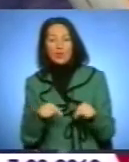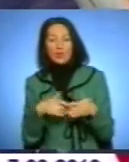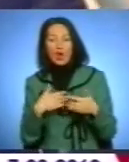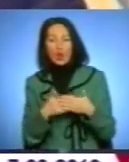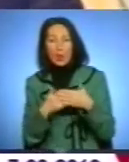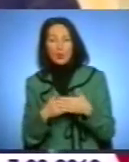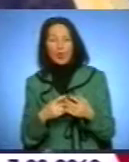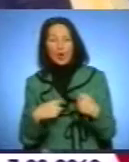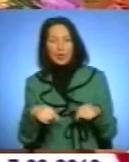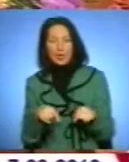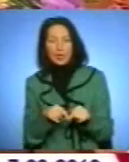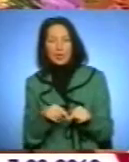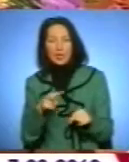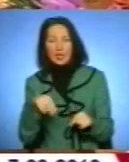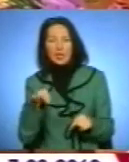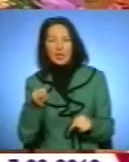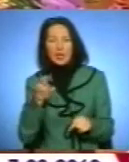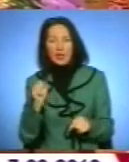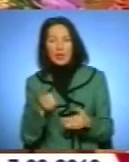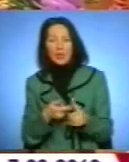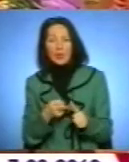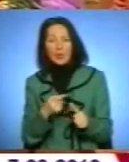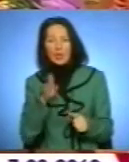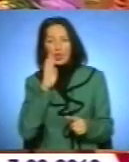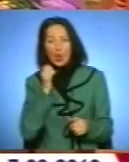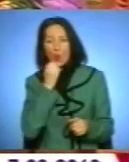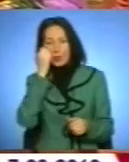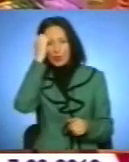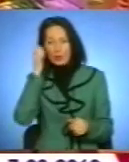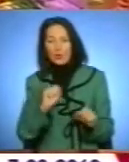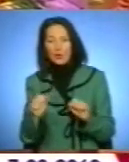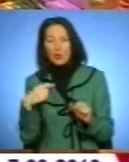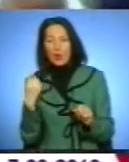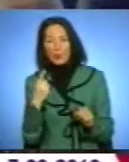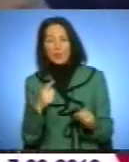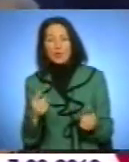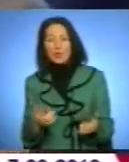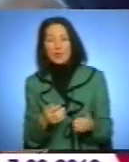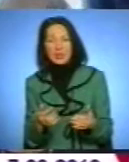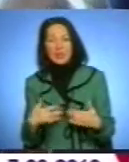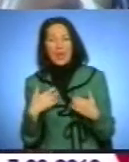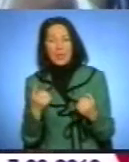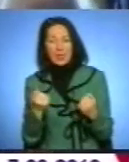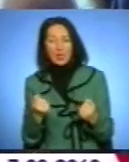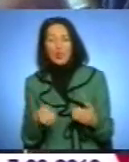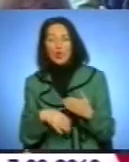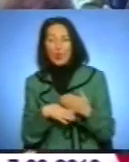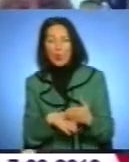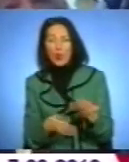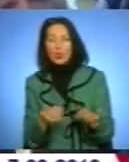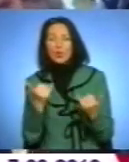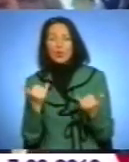імені усіх жінок подякувала керівникові області Валентину Хоптяну за підтримку та допомогу. Навіть сьогодні, коли